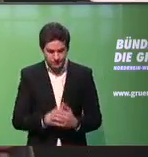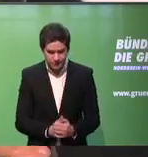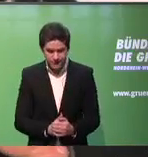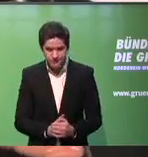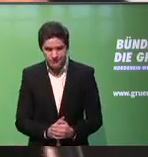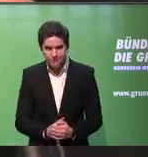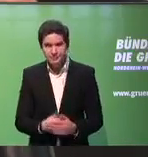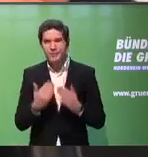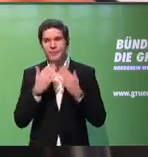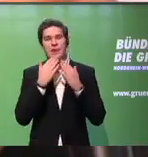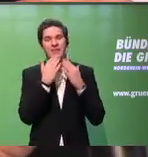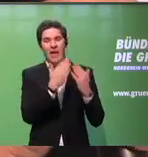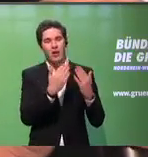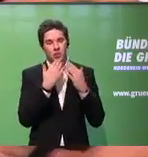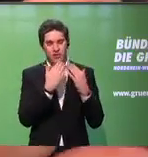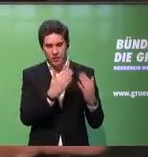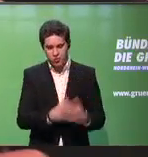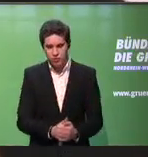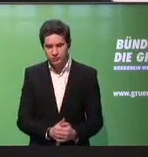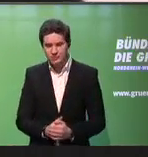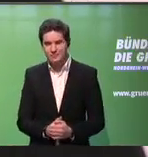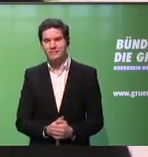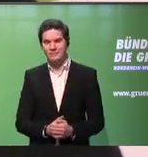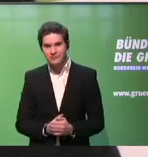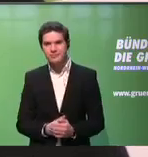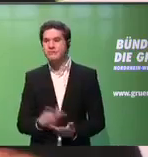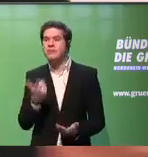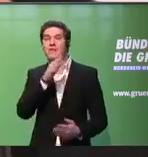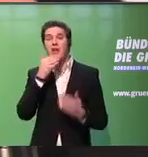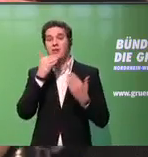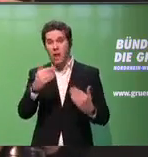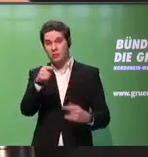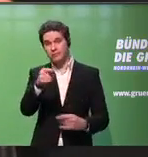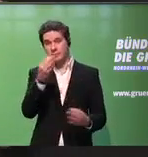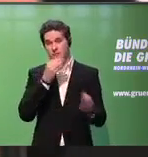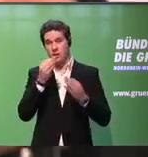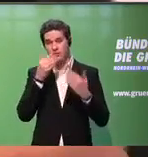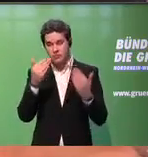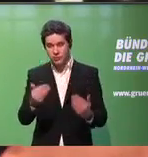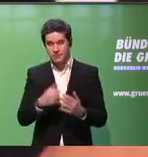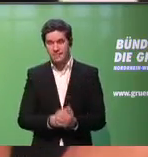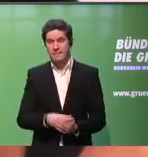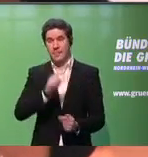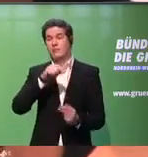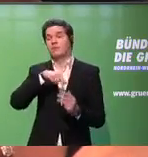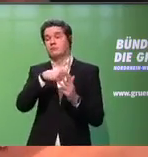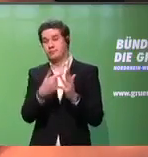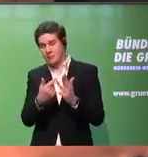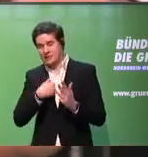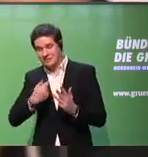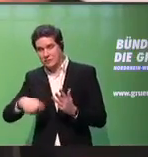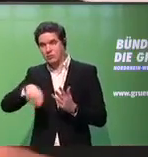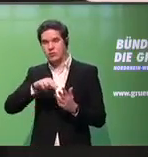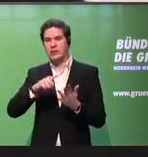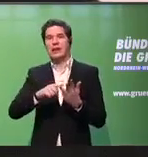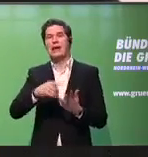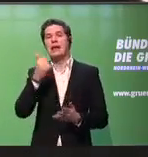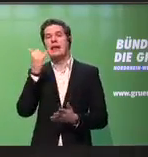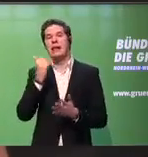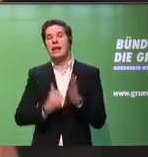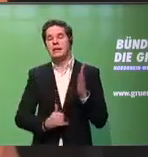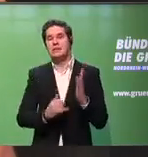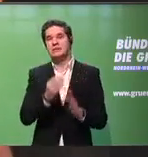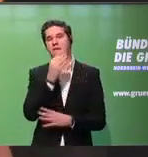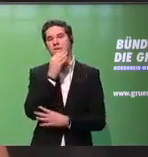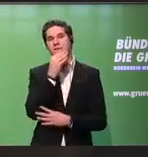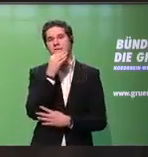thank you very much. Vielen Dank für diese Fragen. Zur letzten Frage. Und da bin ich sicher, dass ich da